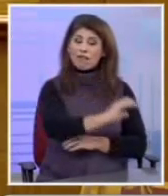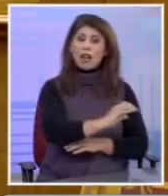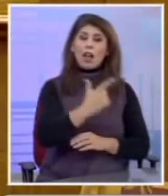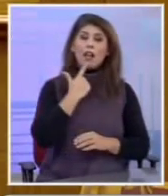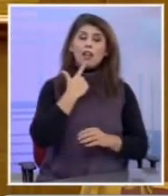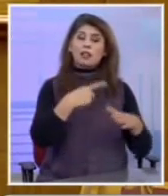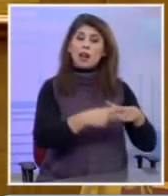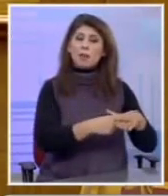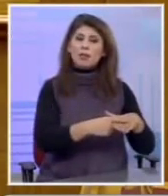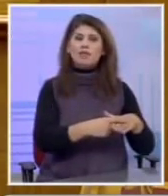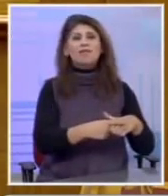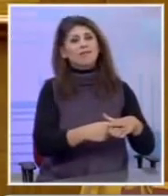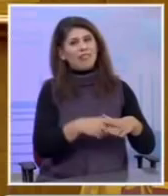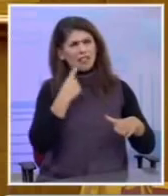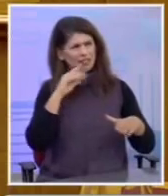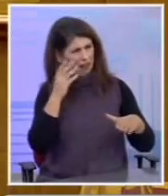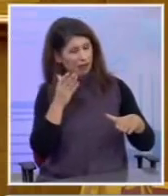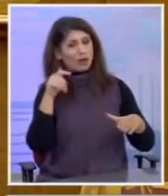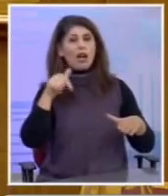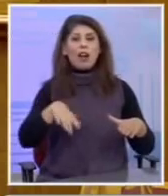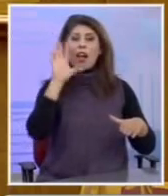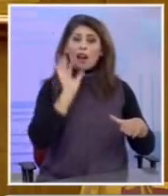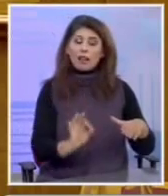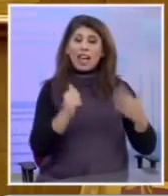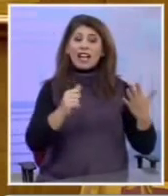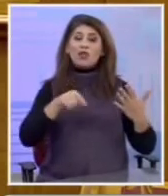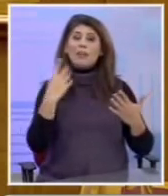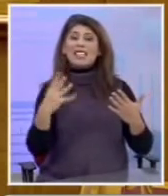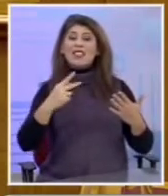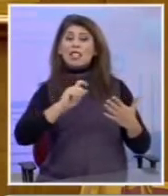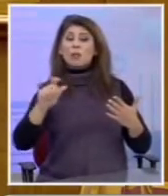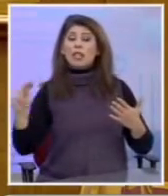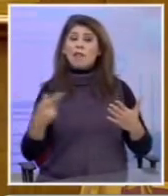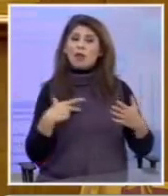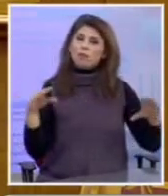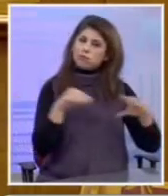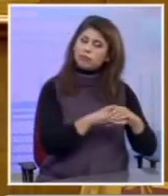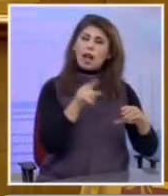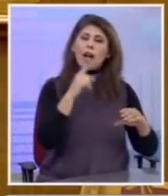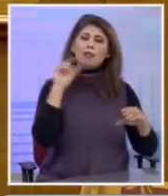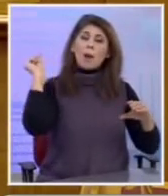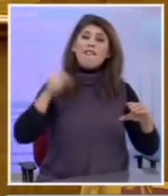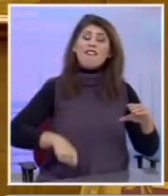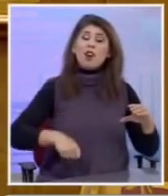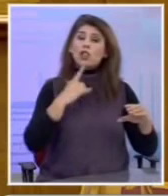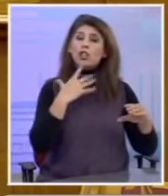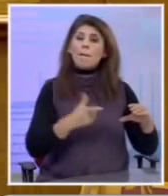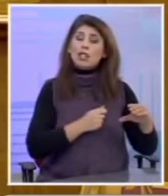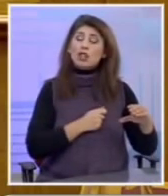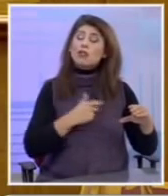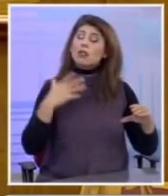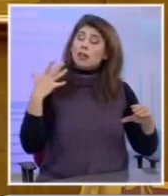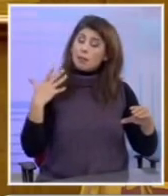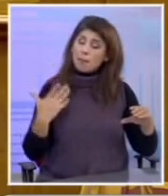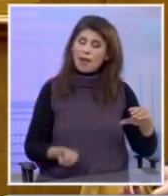τράπεζες. Και όμως μπήκαν 6,4 δισεκατομμύρια ευρώ. Γεγονός που επισφραγίζει την εμπιστοσύνη